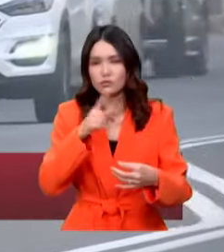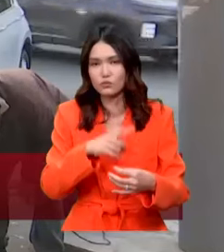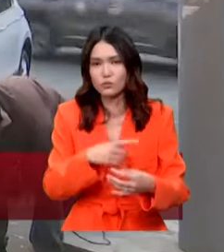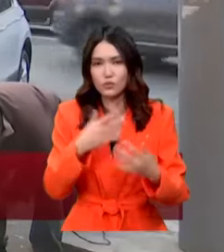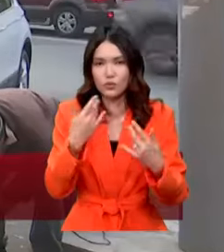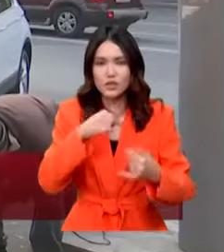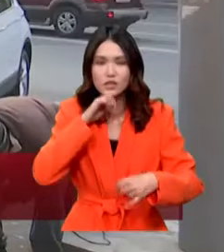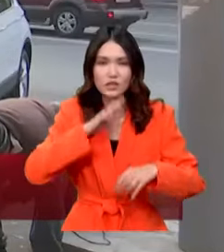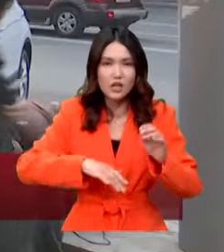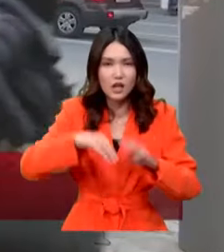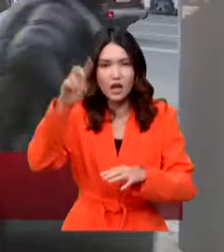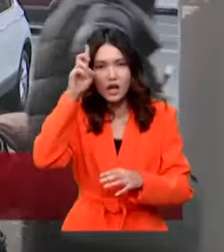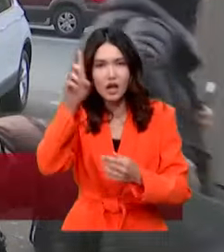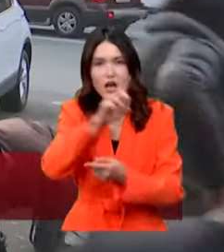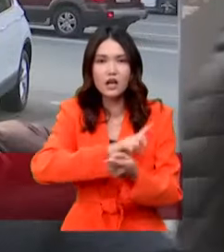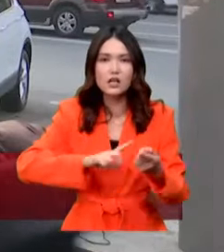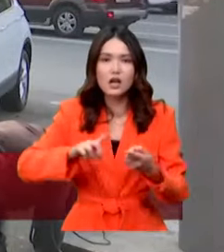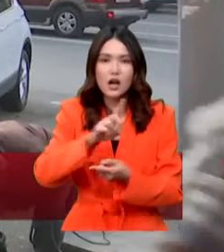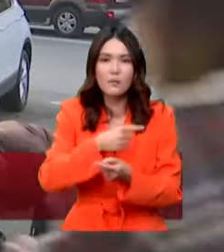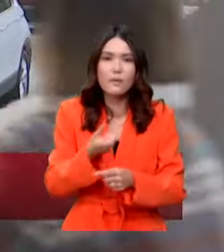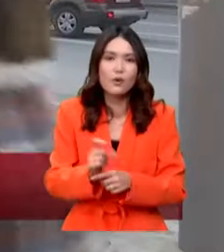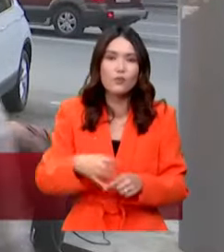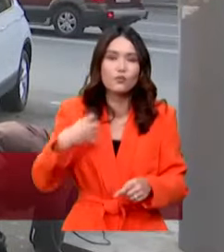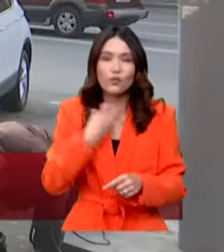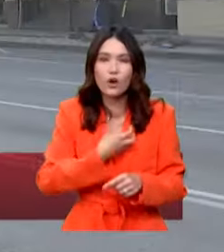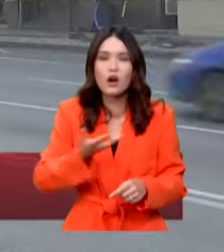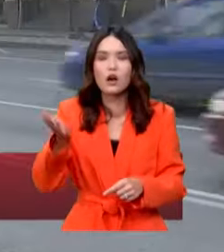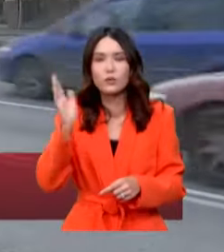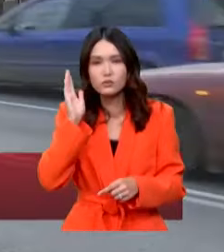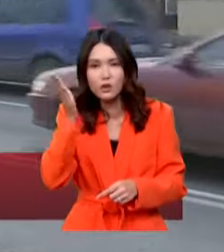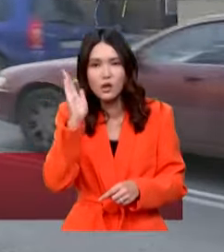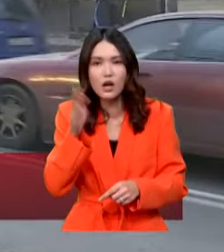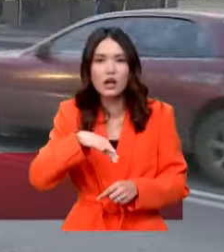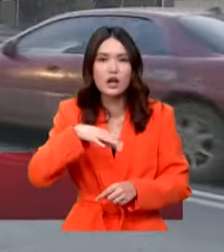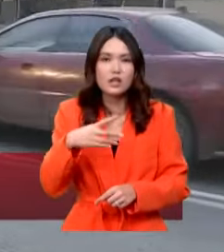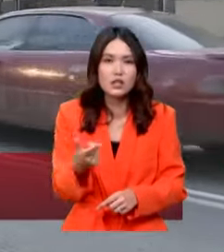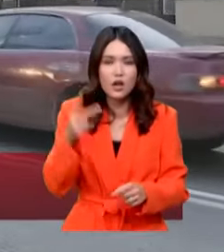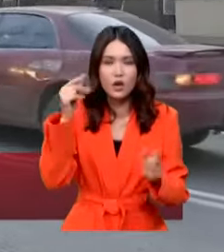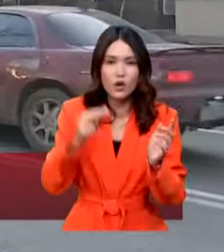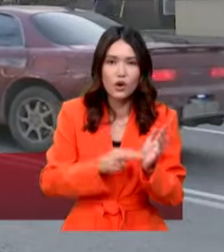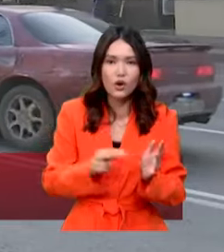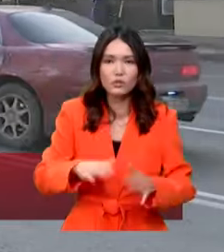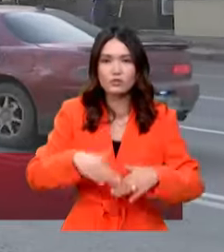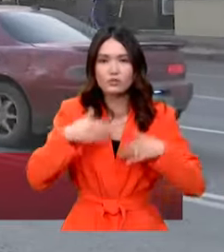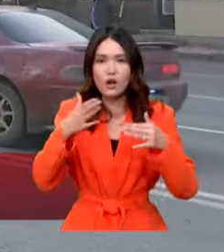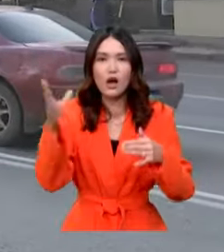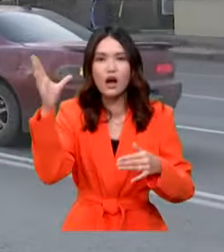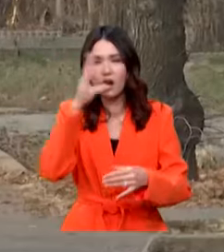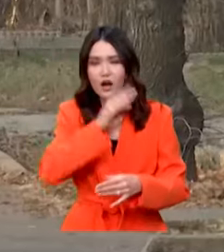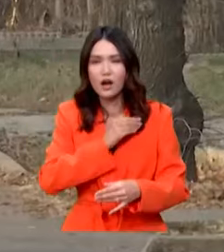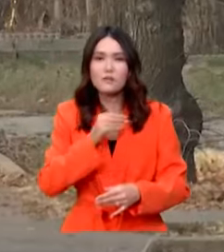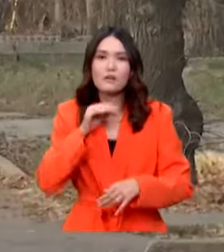Елімізге экономикалық реформалар аса қажет. Сонда ғана болашақта теңгенің құнын көтере аламыз,